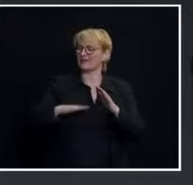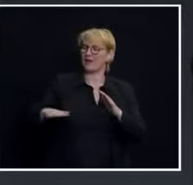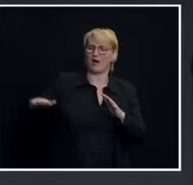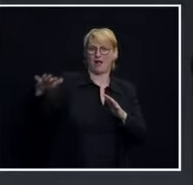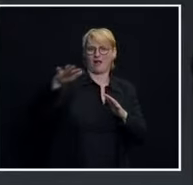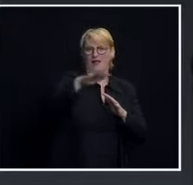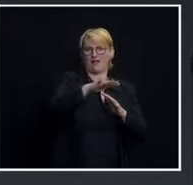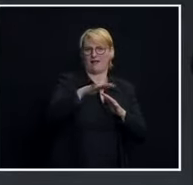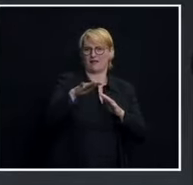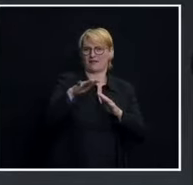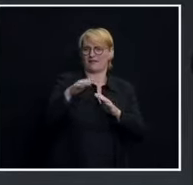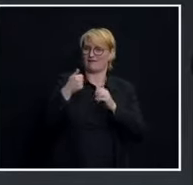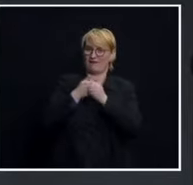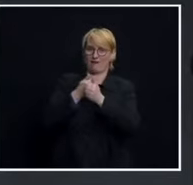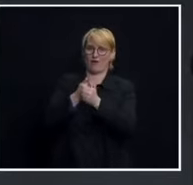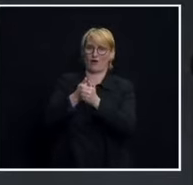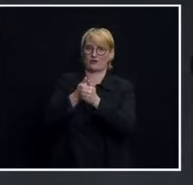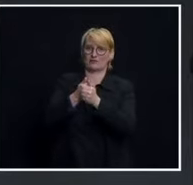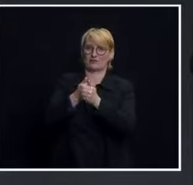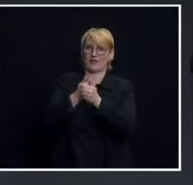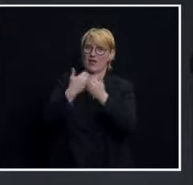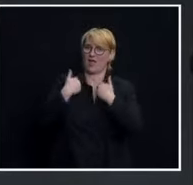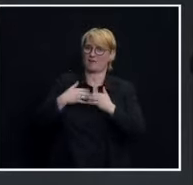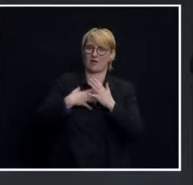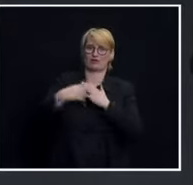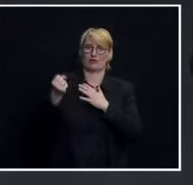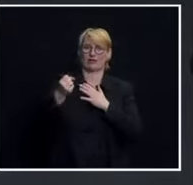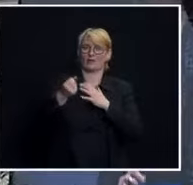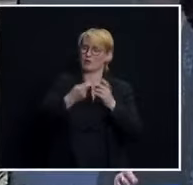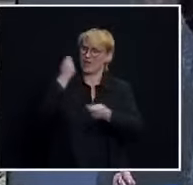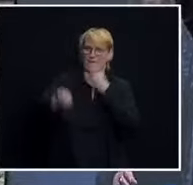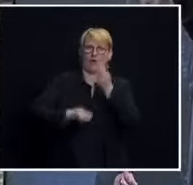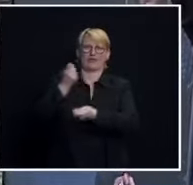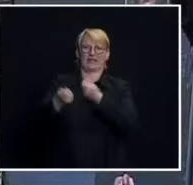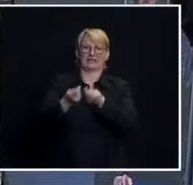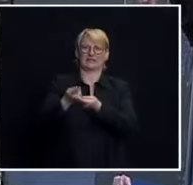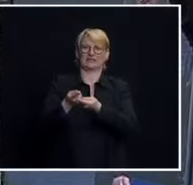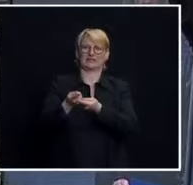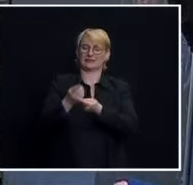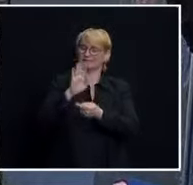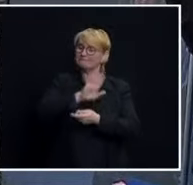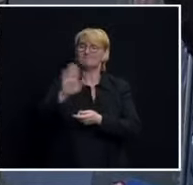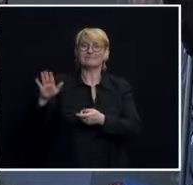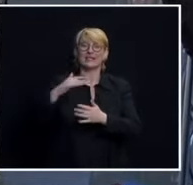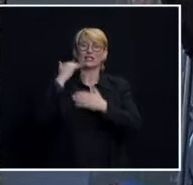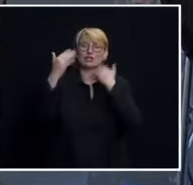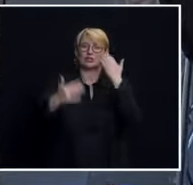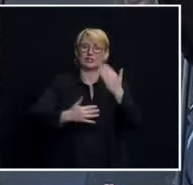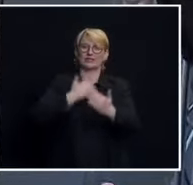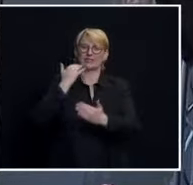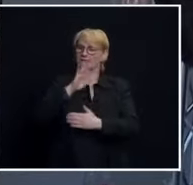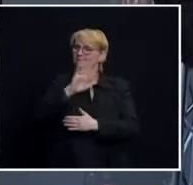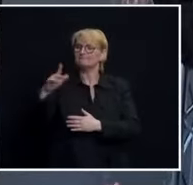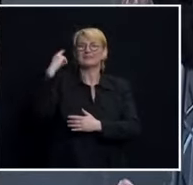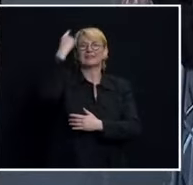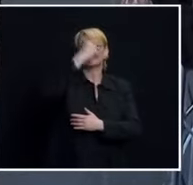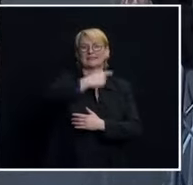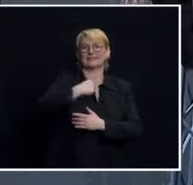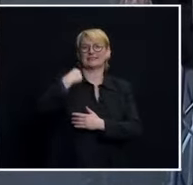die verfolgt, entmenschlicht und ermordet wurden. Deren Geschichte, deren